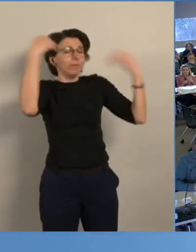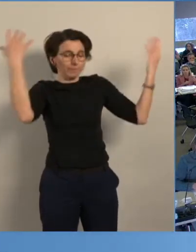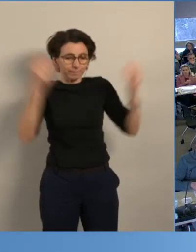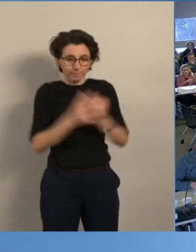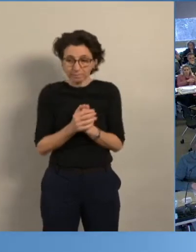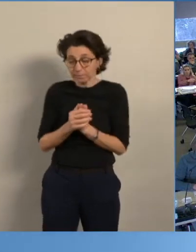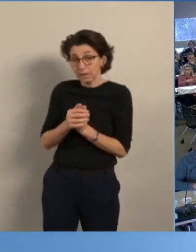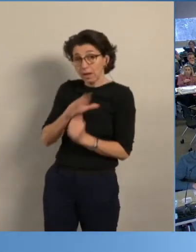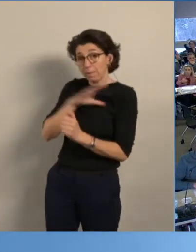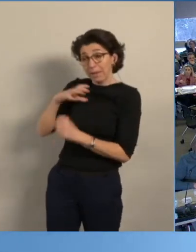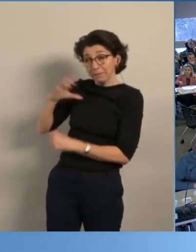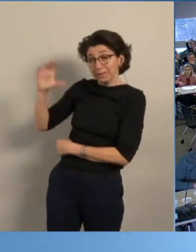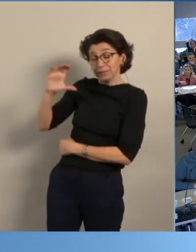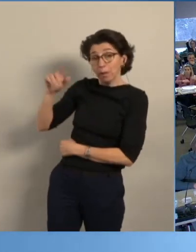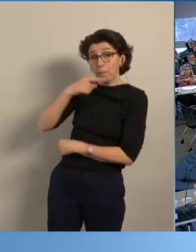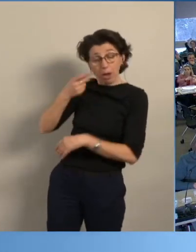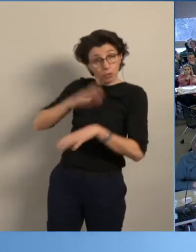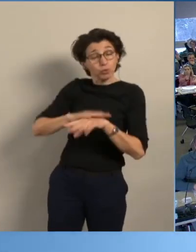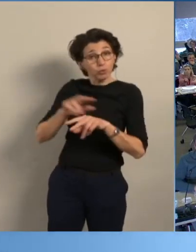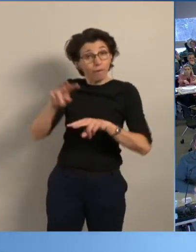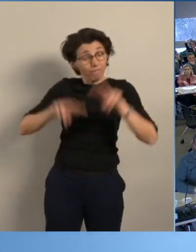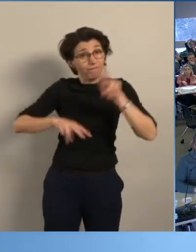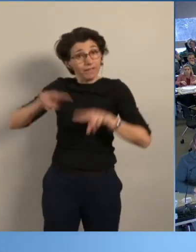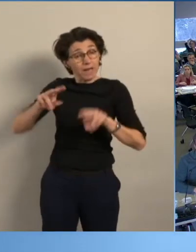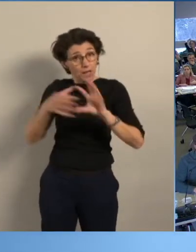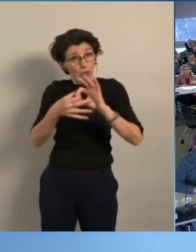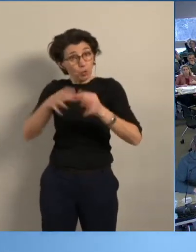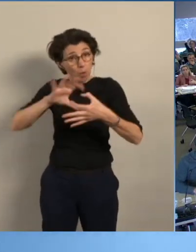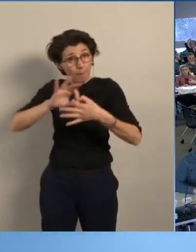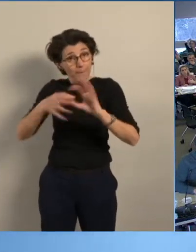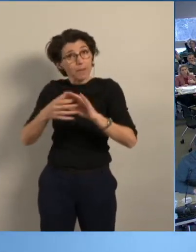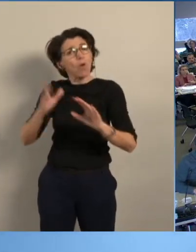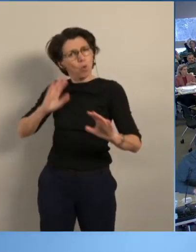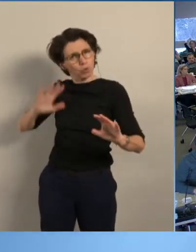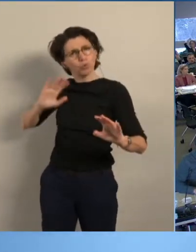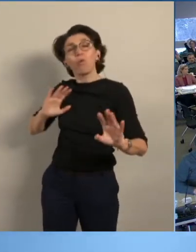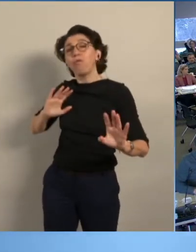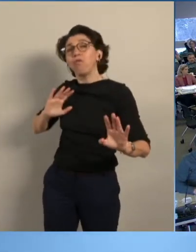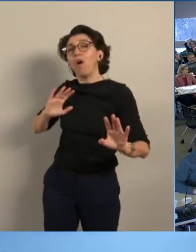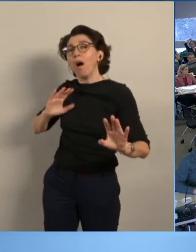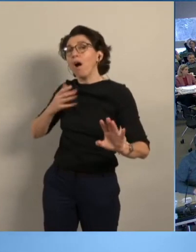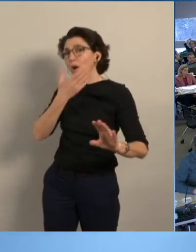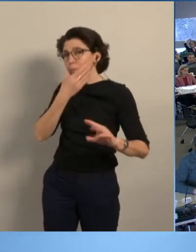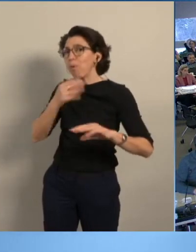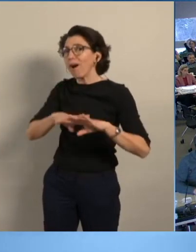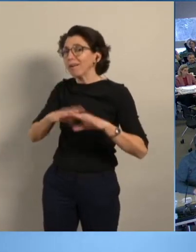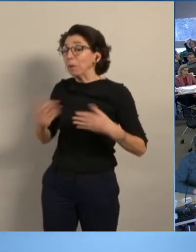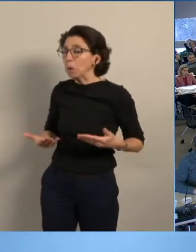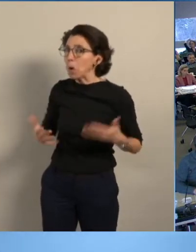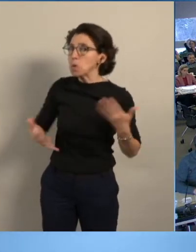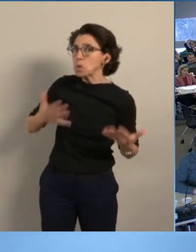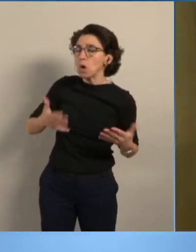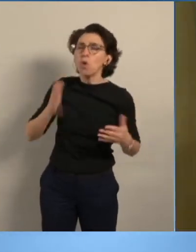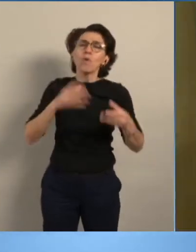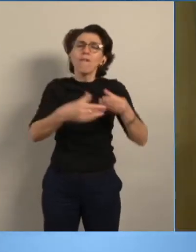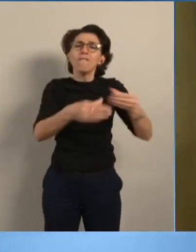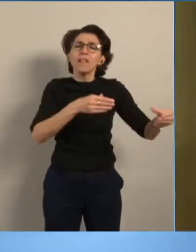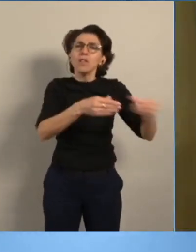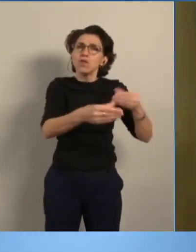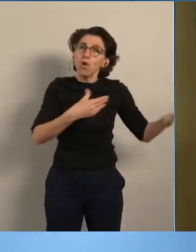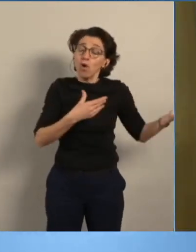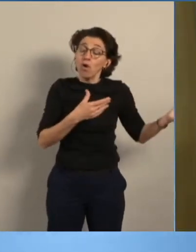parler du village olympique, qui est effectivement un beau quartier, qui était un beau quartier. La Villeneuve en était un aussi, où il faisait bon